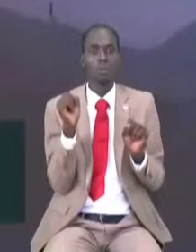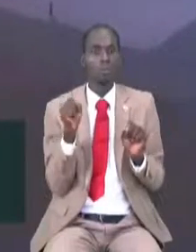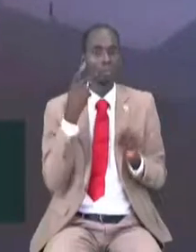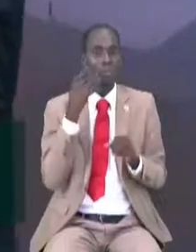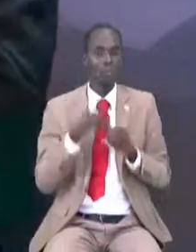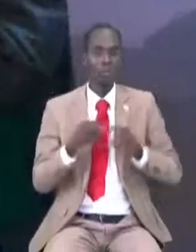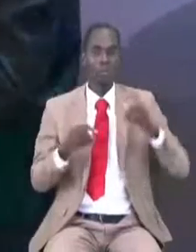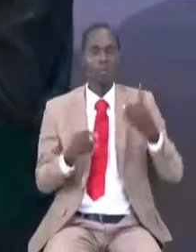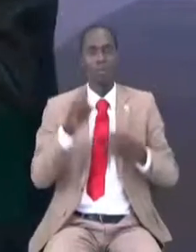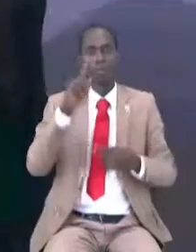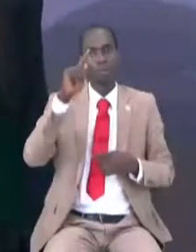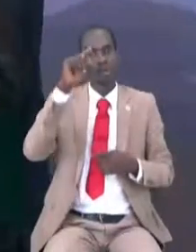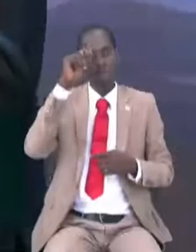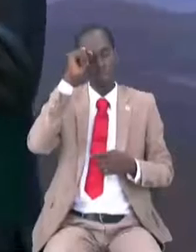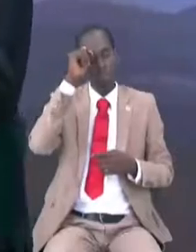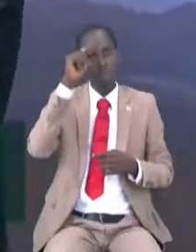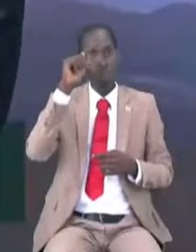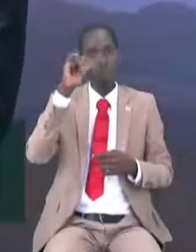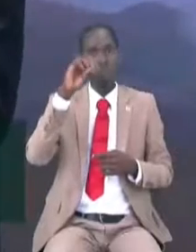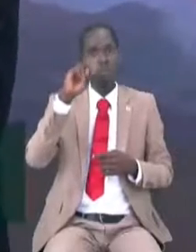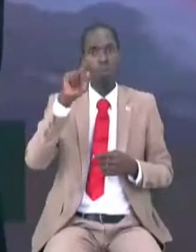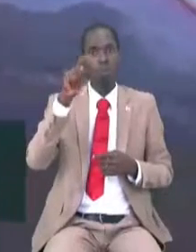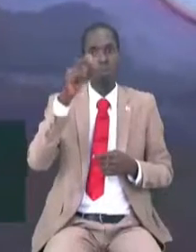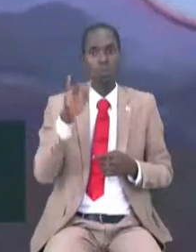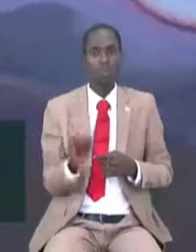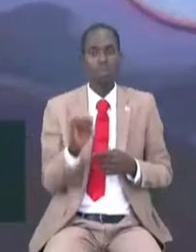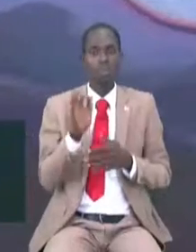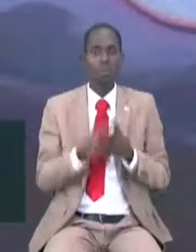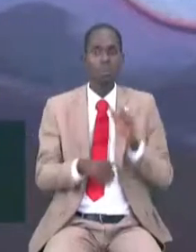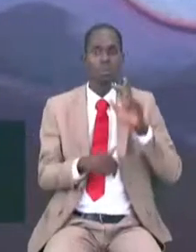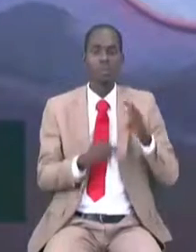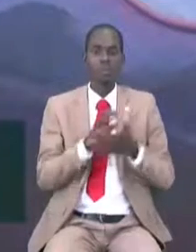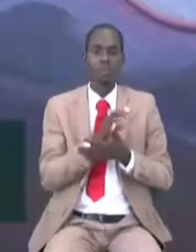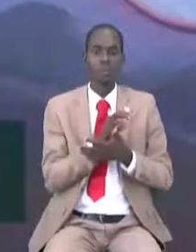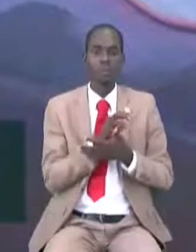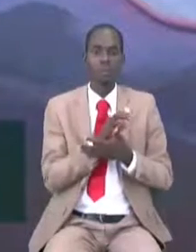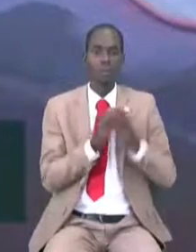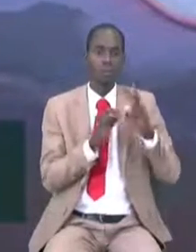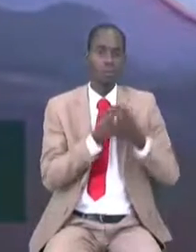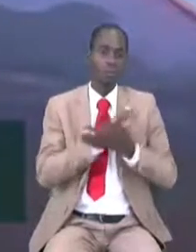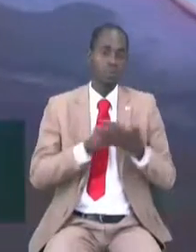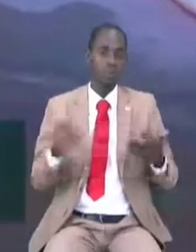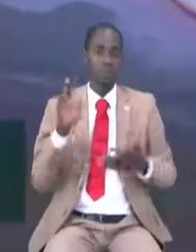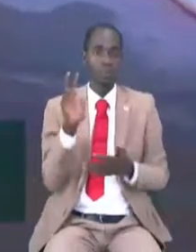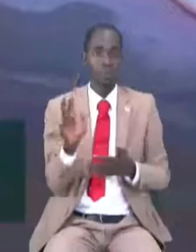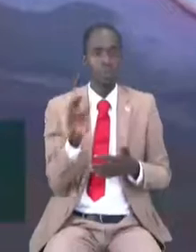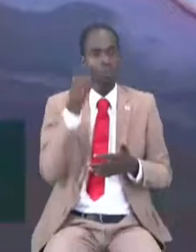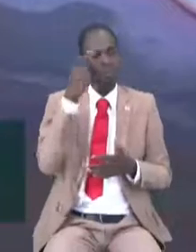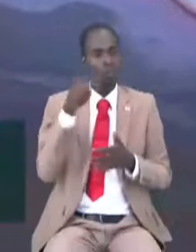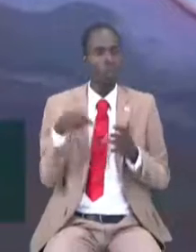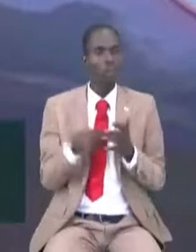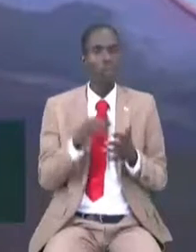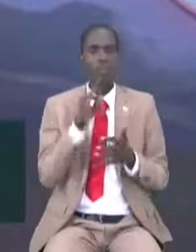Timothée 2, 3. Cela est bon et agréable devant Dieu, notre Sauveur. Et le